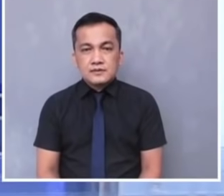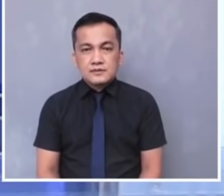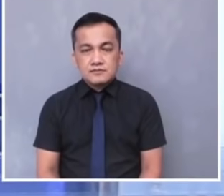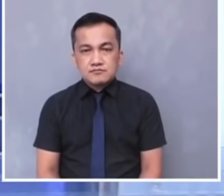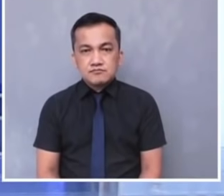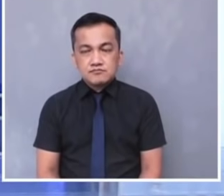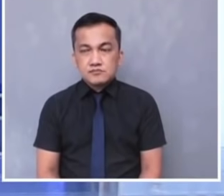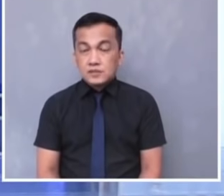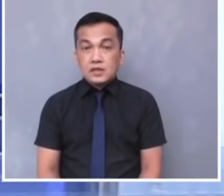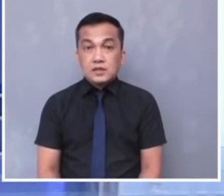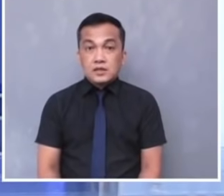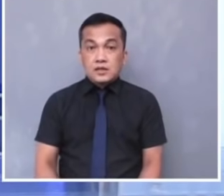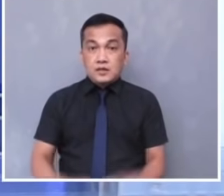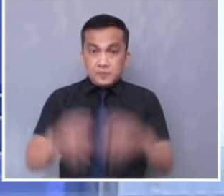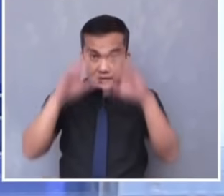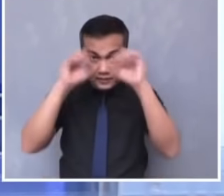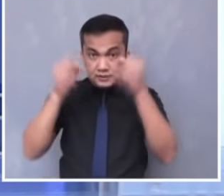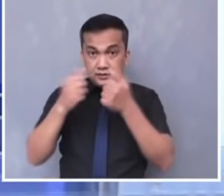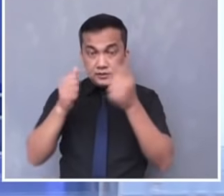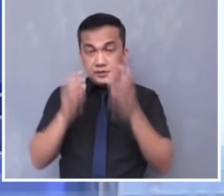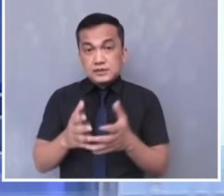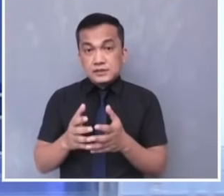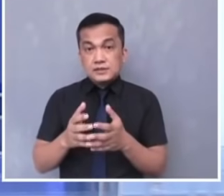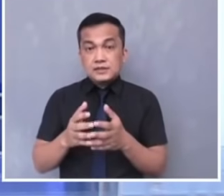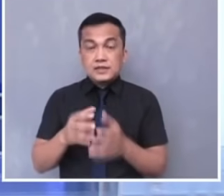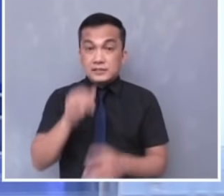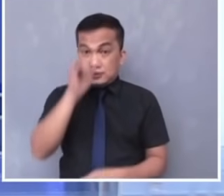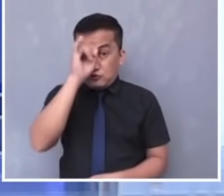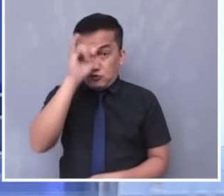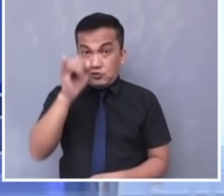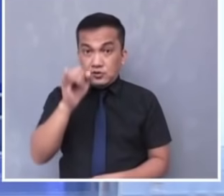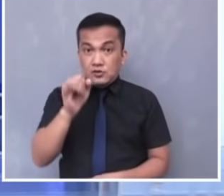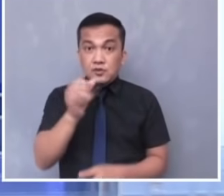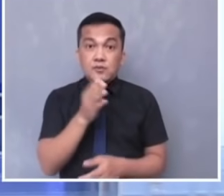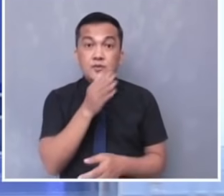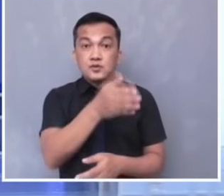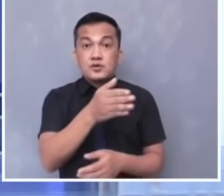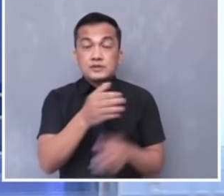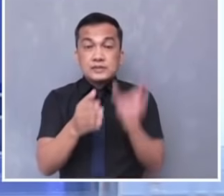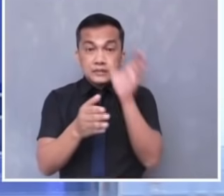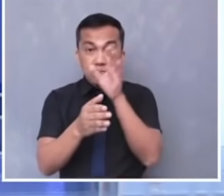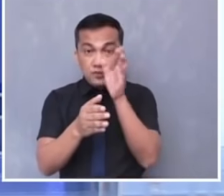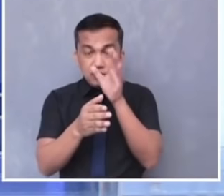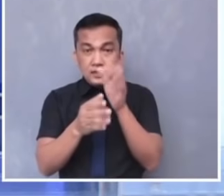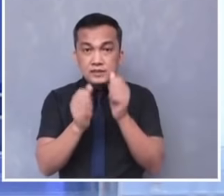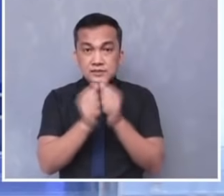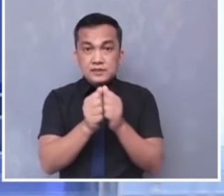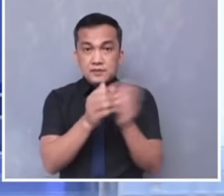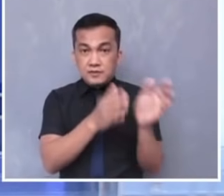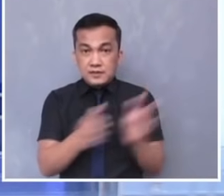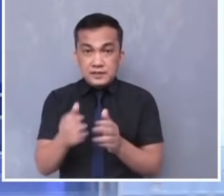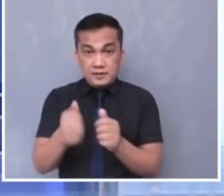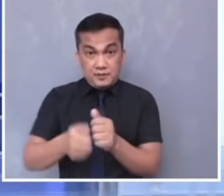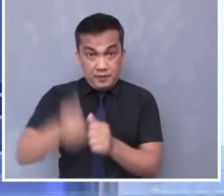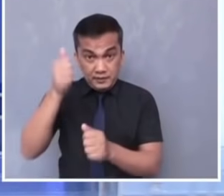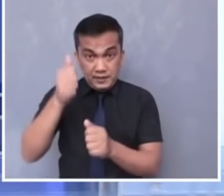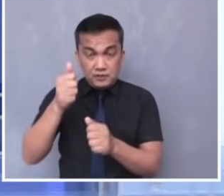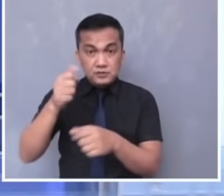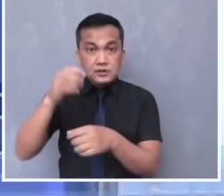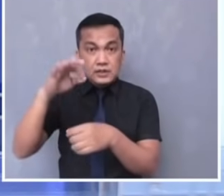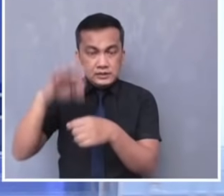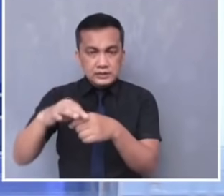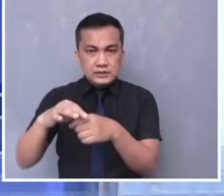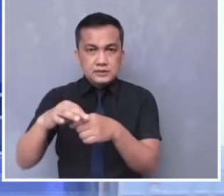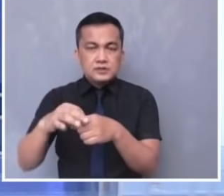Nag-ikot si Presidential Aspirant Mayor Isko Moreno sa Cebu. Kabilang sa kanyang plano sakaling manalo sa halalan, gawin sa